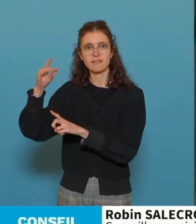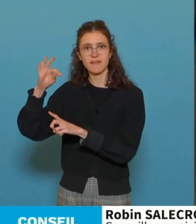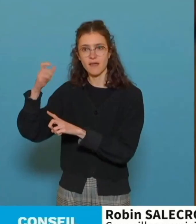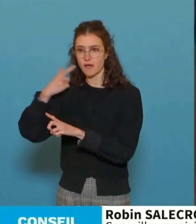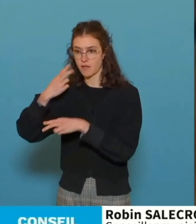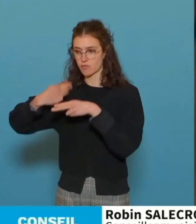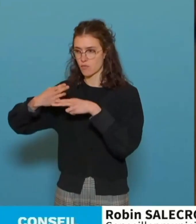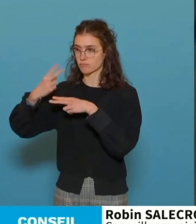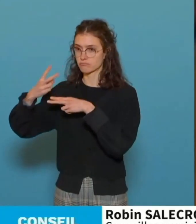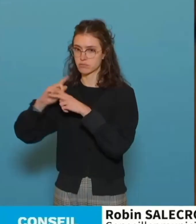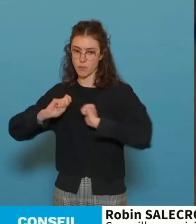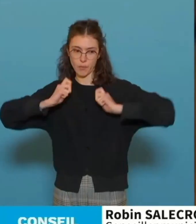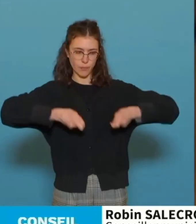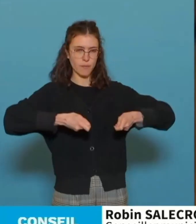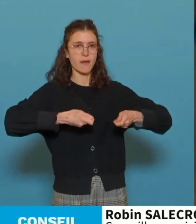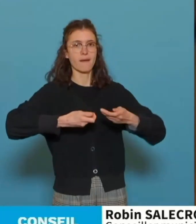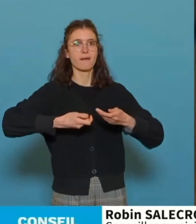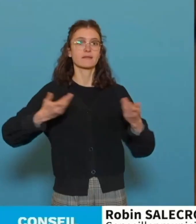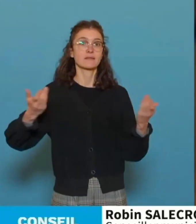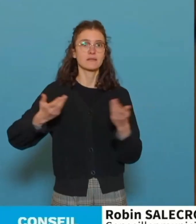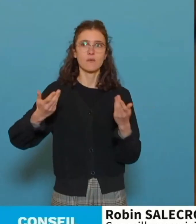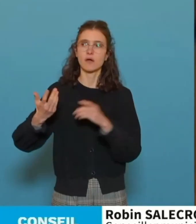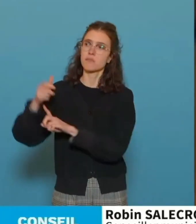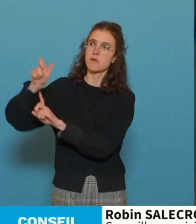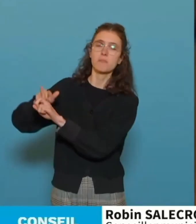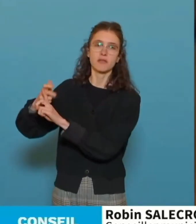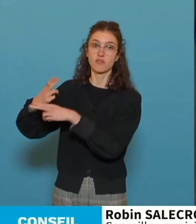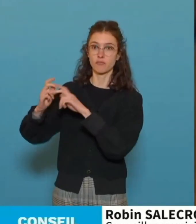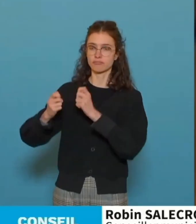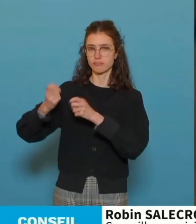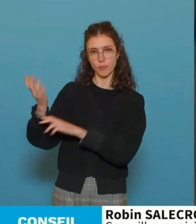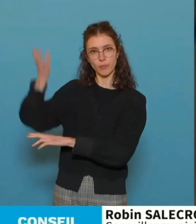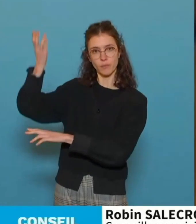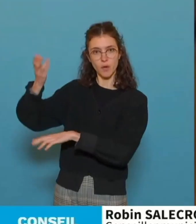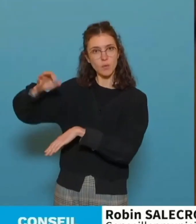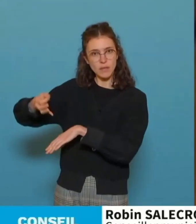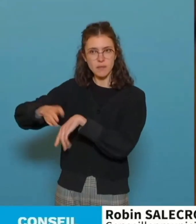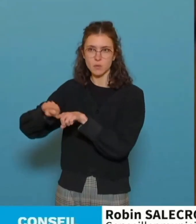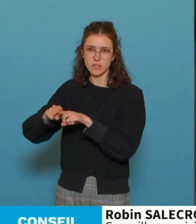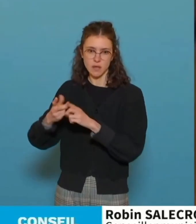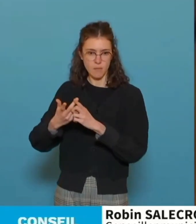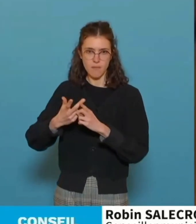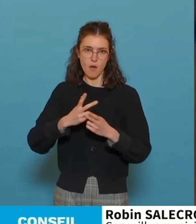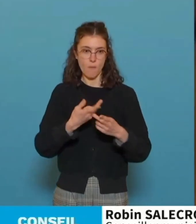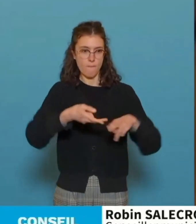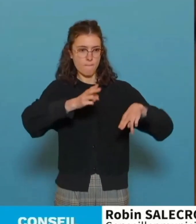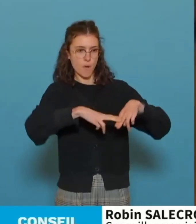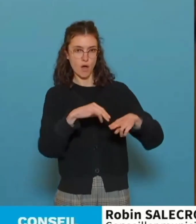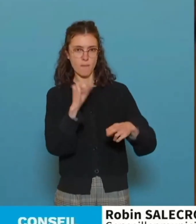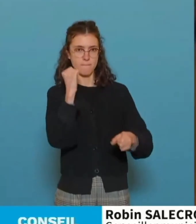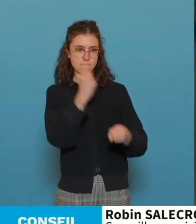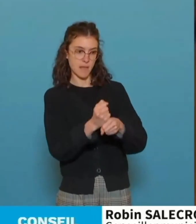c'est l'idée que la justice doit protéger, émanciper et non tuer. Et il faut le dire clairement, dans un moment